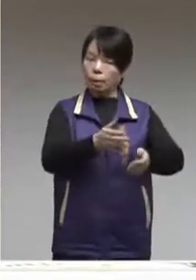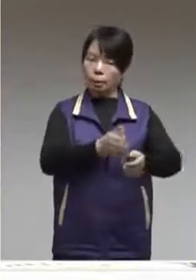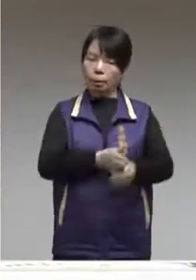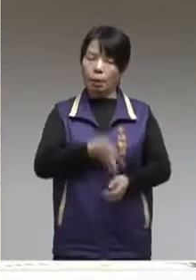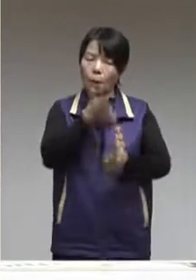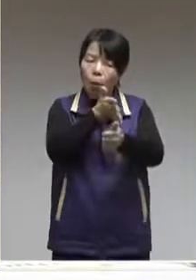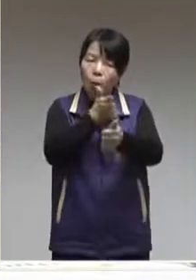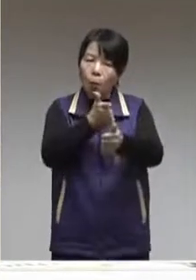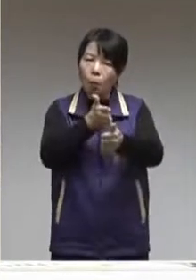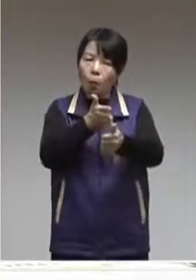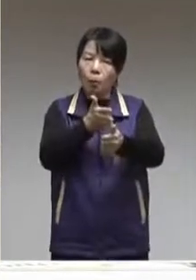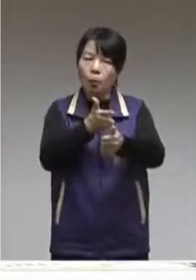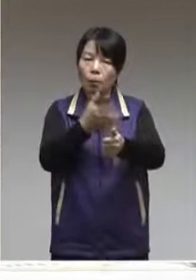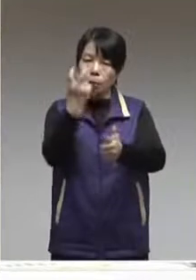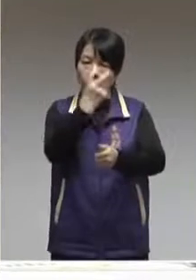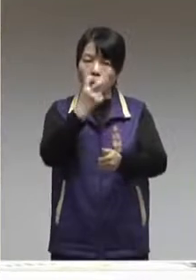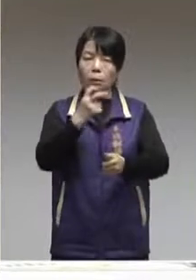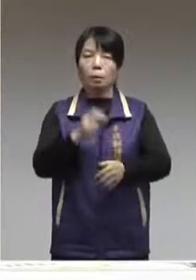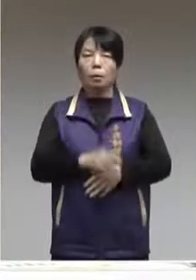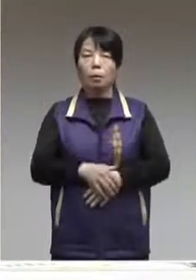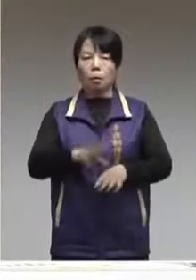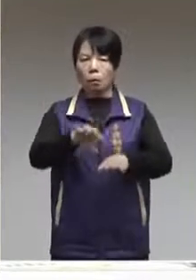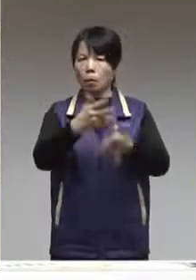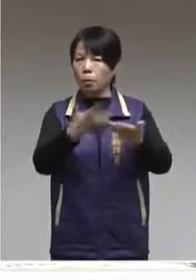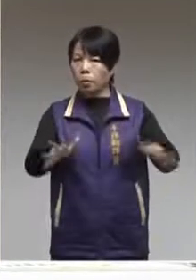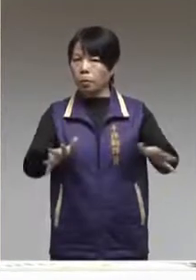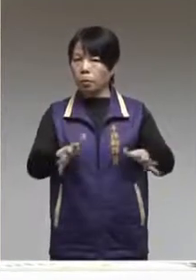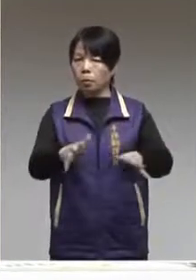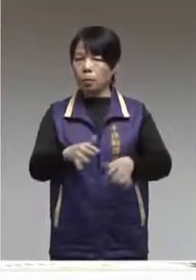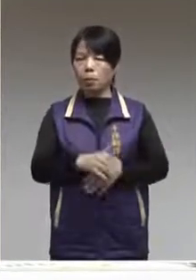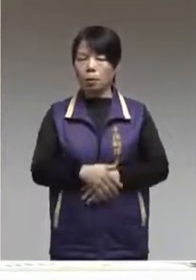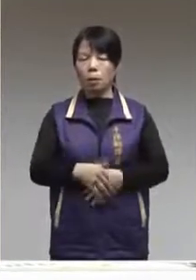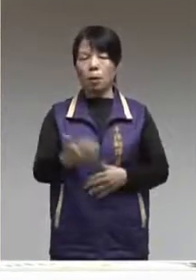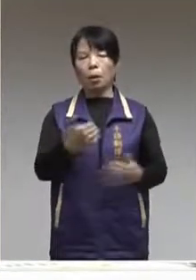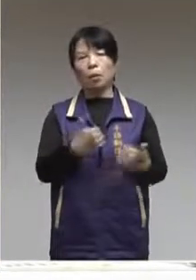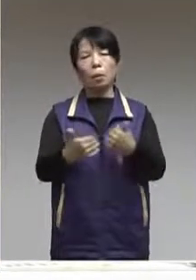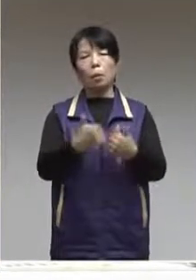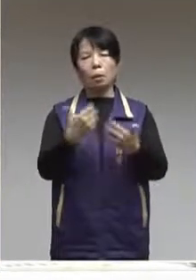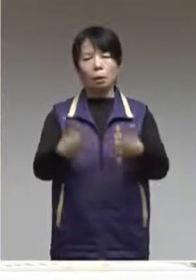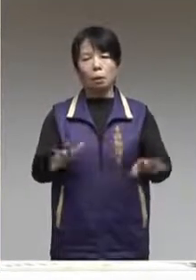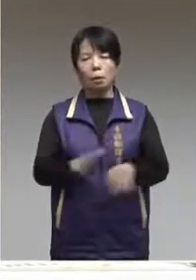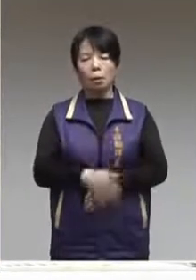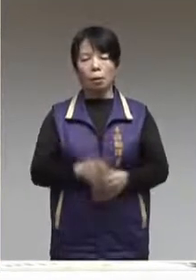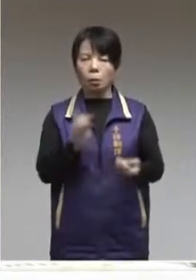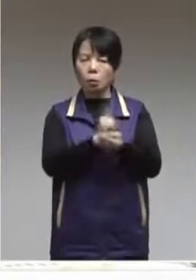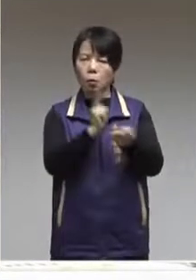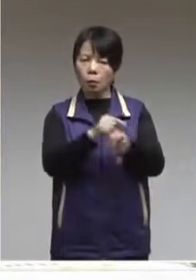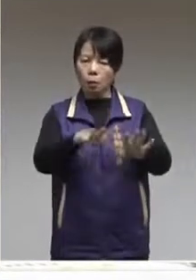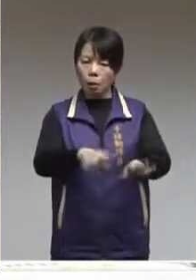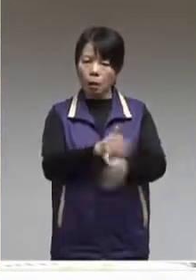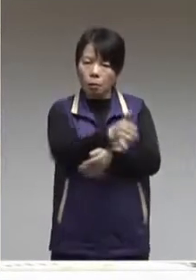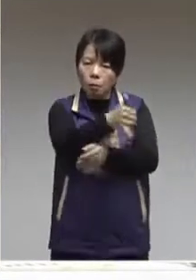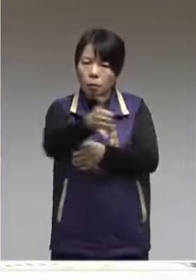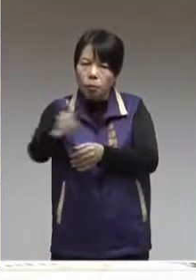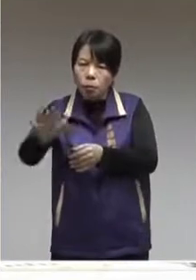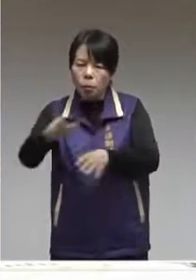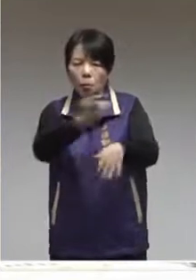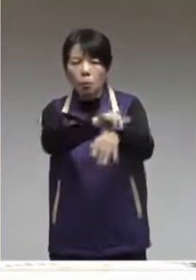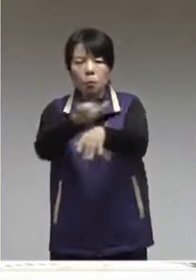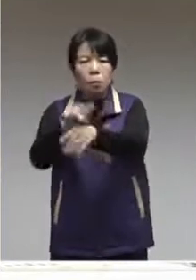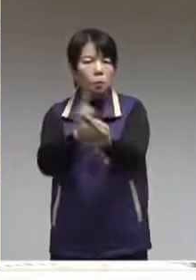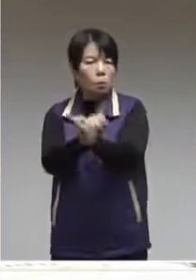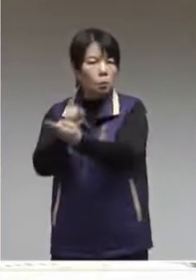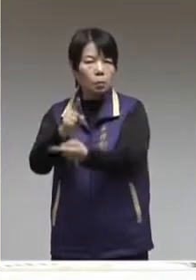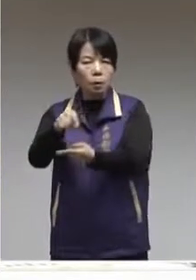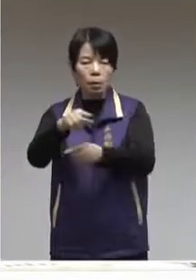时候，当然就会有很多嘛，好，你会问到他的暴露史、接触史，他就可以过滤掉一